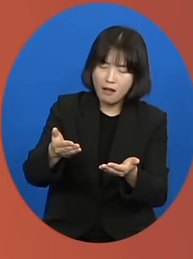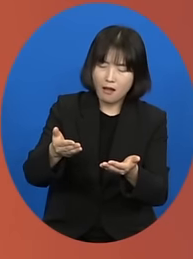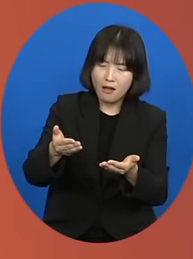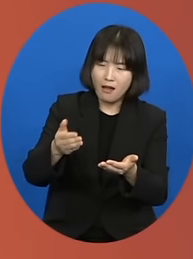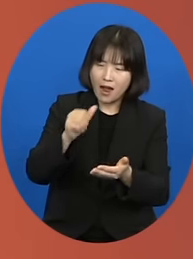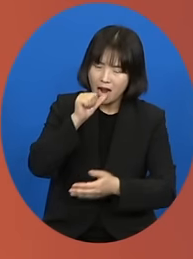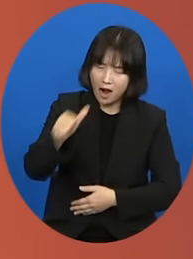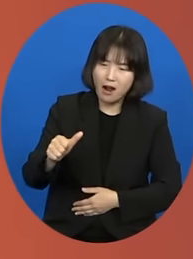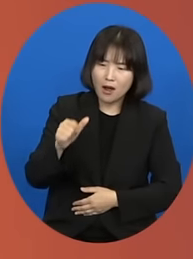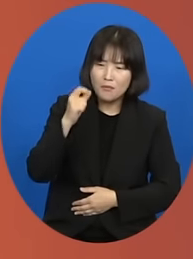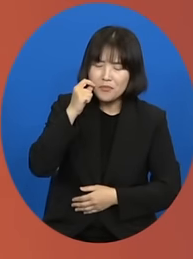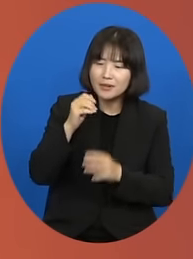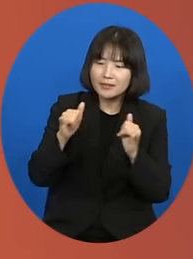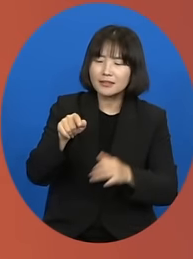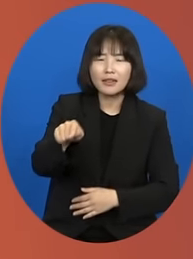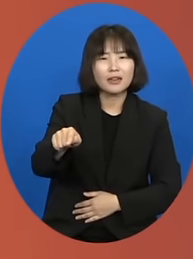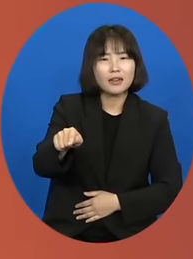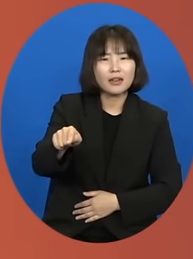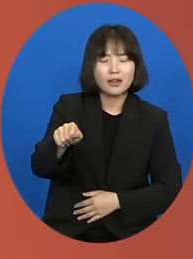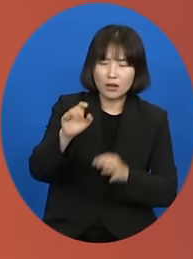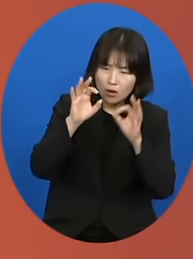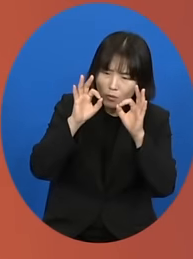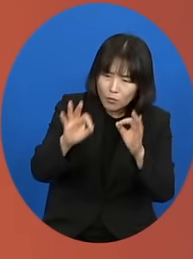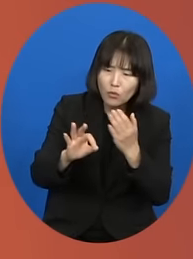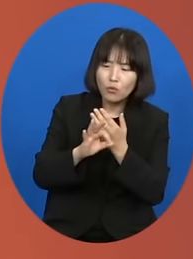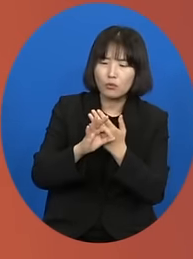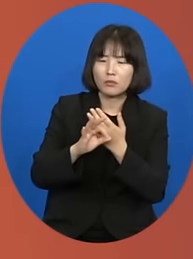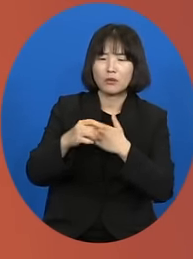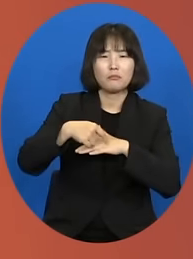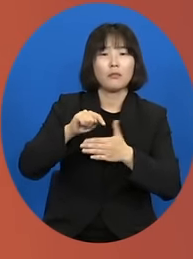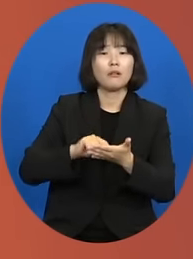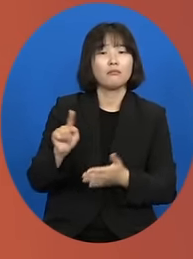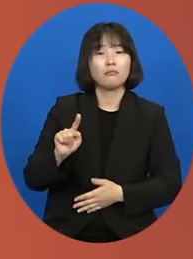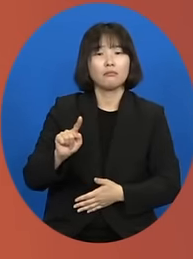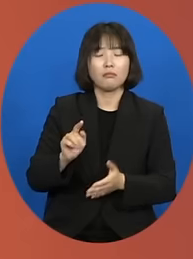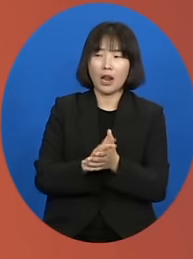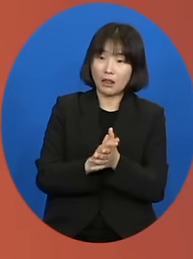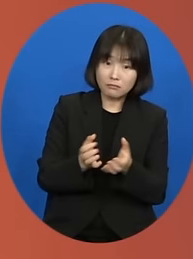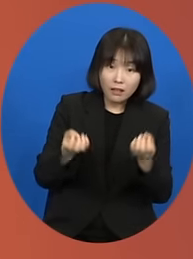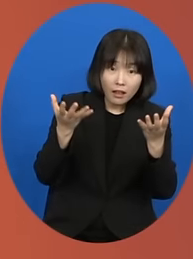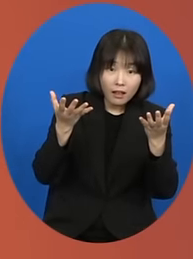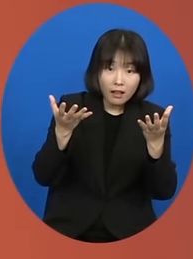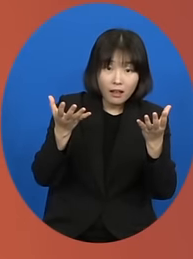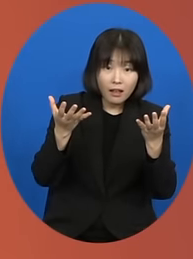하는 그 사람이 용서받는 것을 볼 때 여러분 마음이 어떻습니까? 할렐루야, 아멘, 그럽니까?